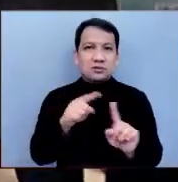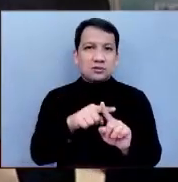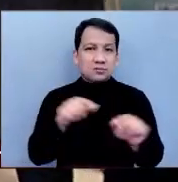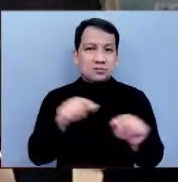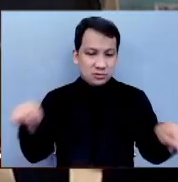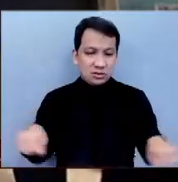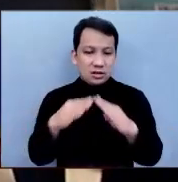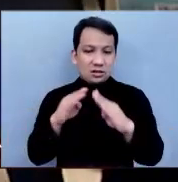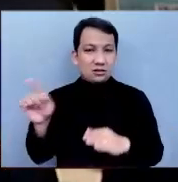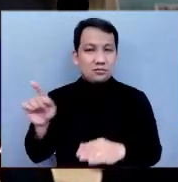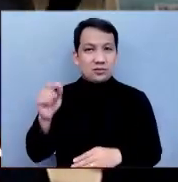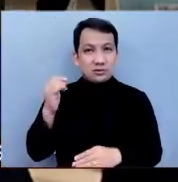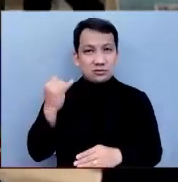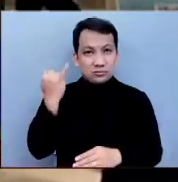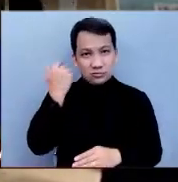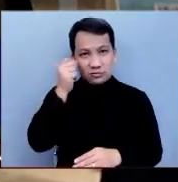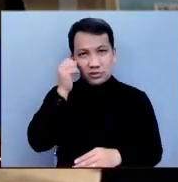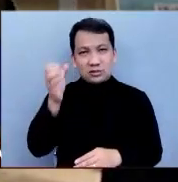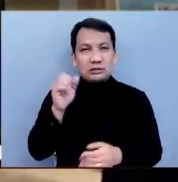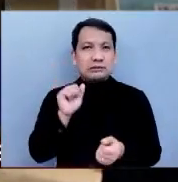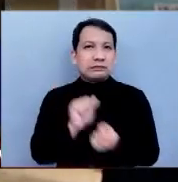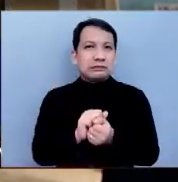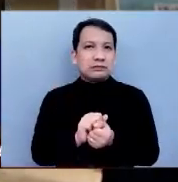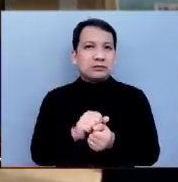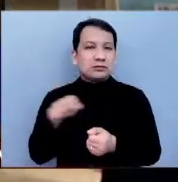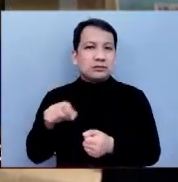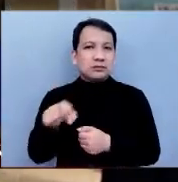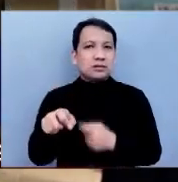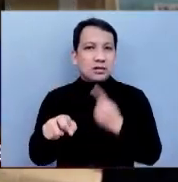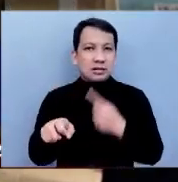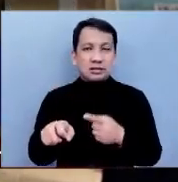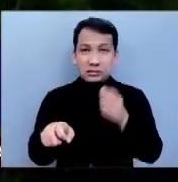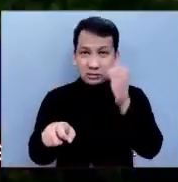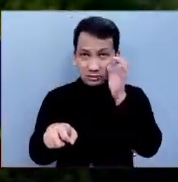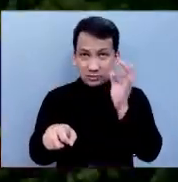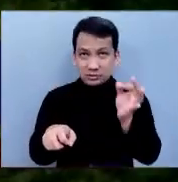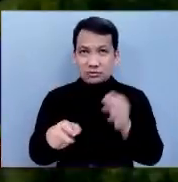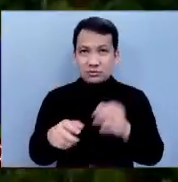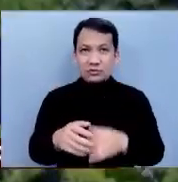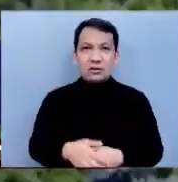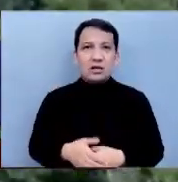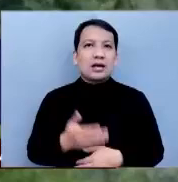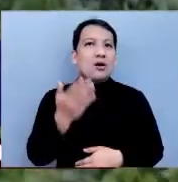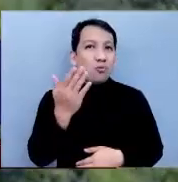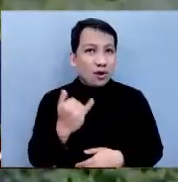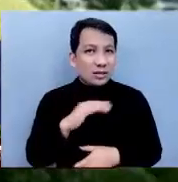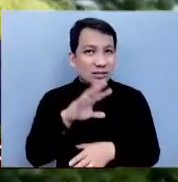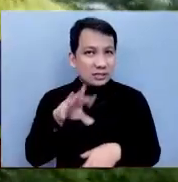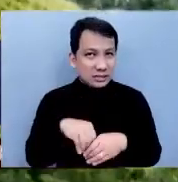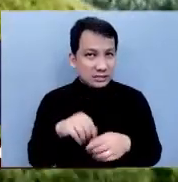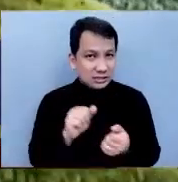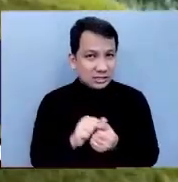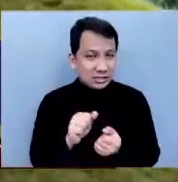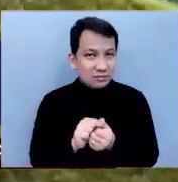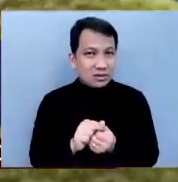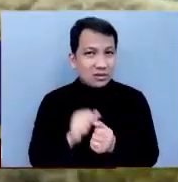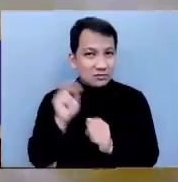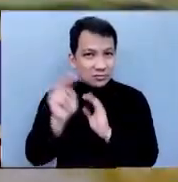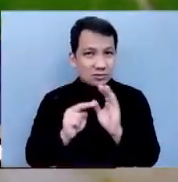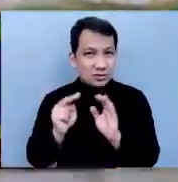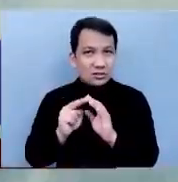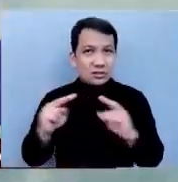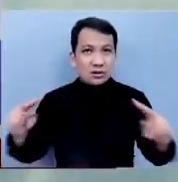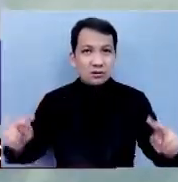Joey Salceda, dismayado kay Tourism Secretary Cristina Frasco. Hindi raw kasi isinama sa official tourism video ang Bulkang